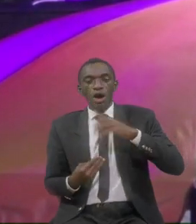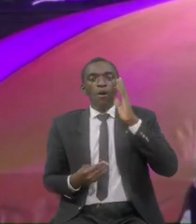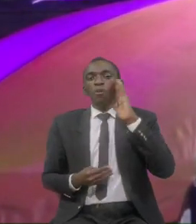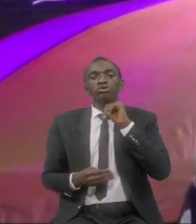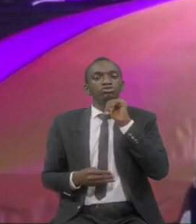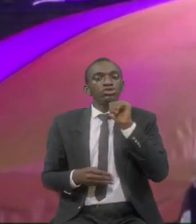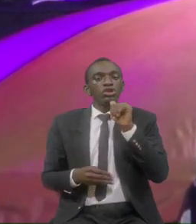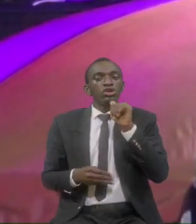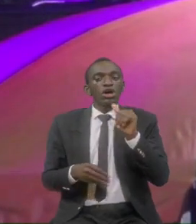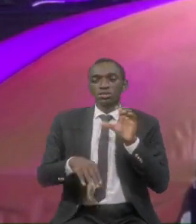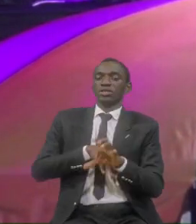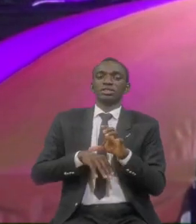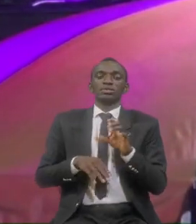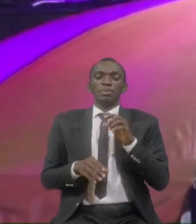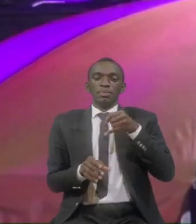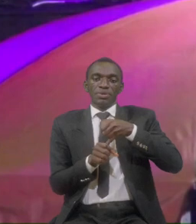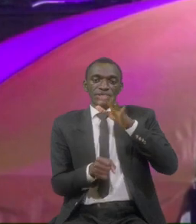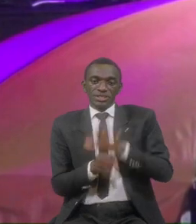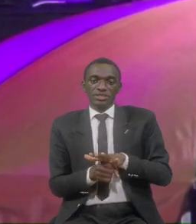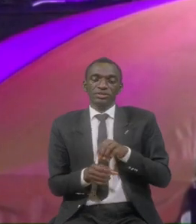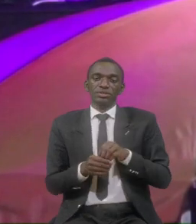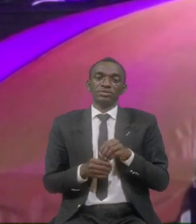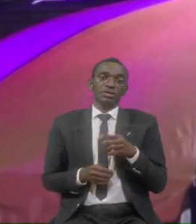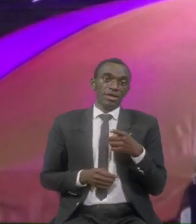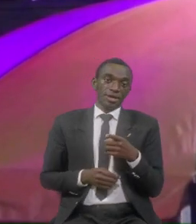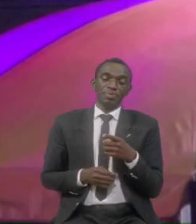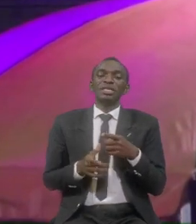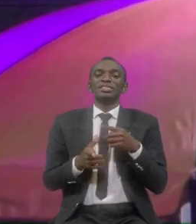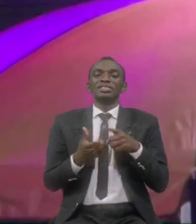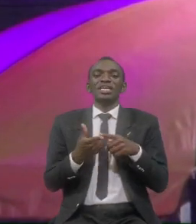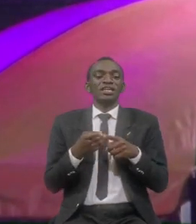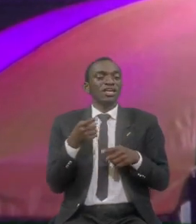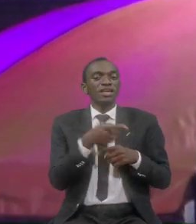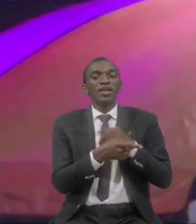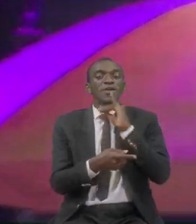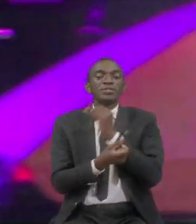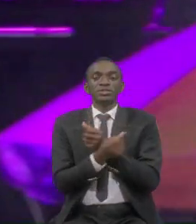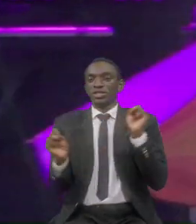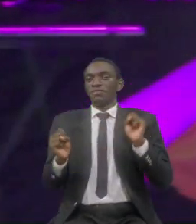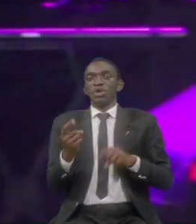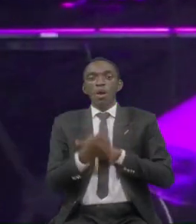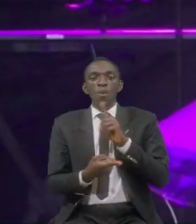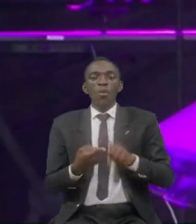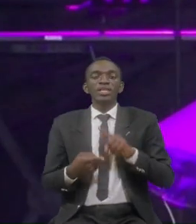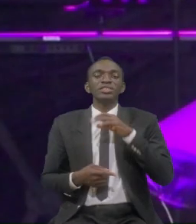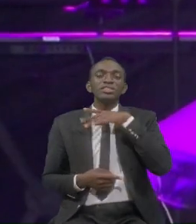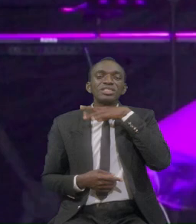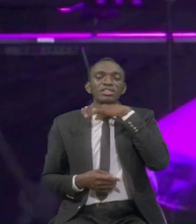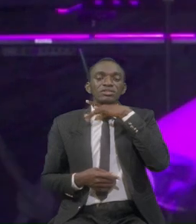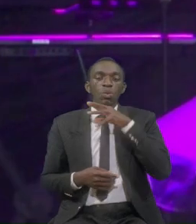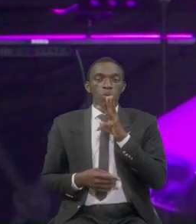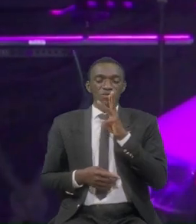na hugaw sa iyang lawas. He is saved when the dirty poisonous water in him is all pumped